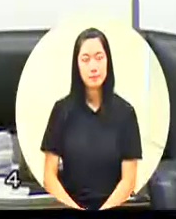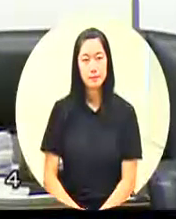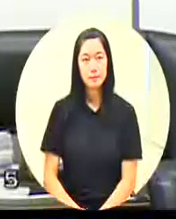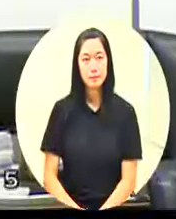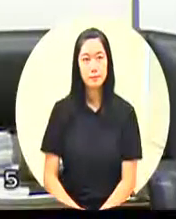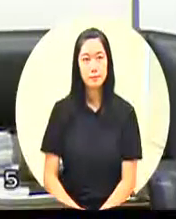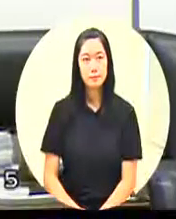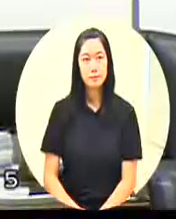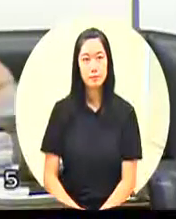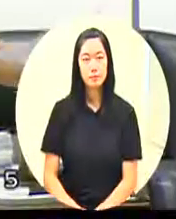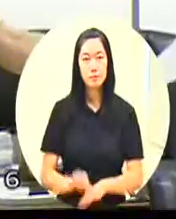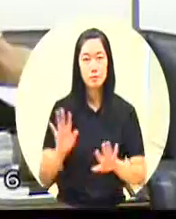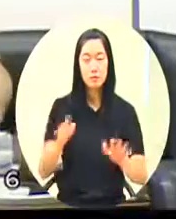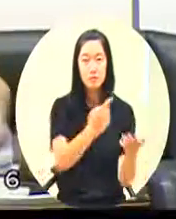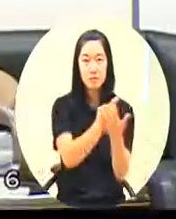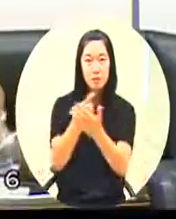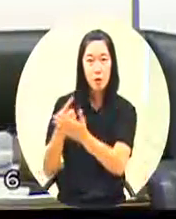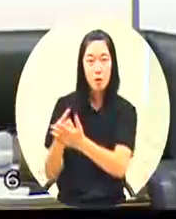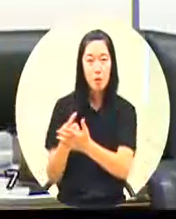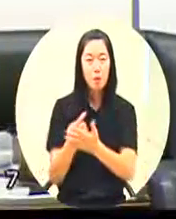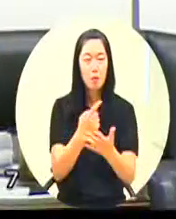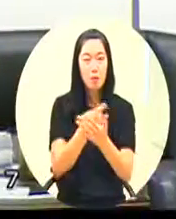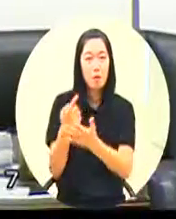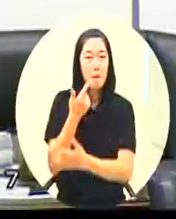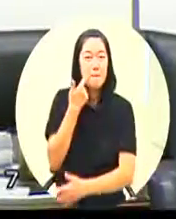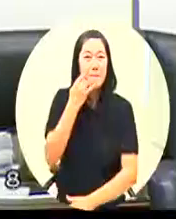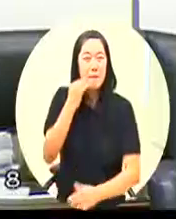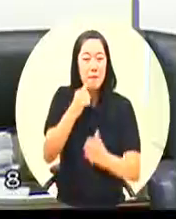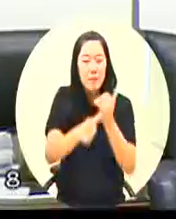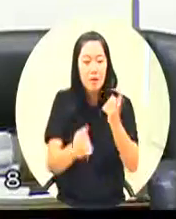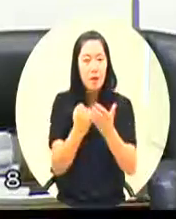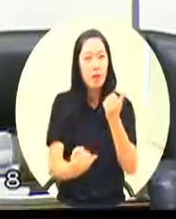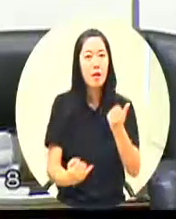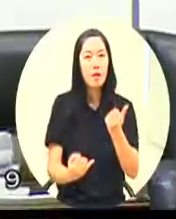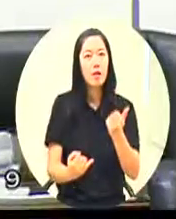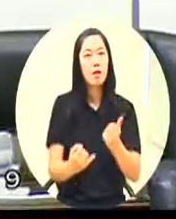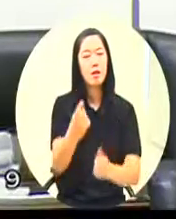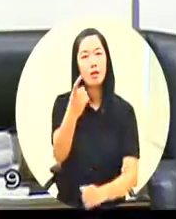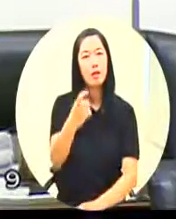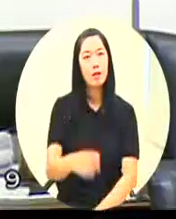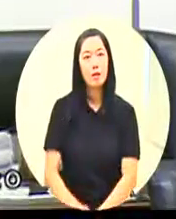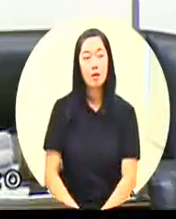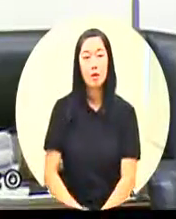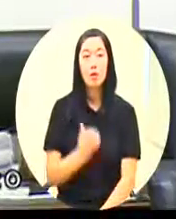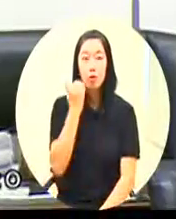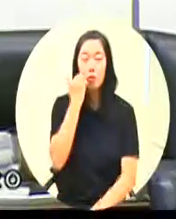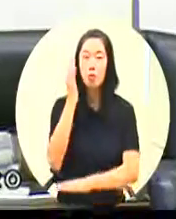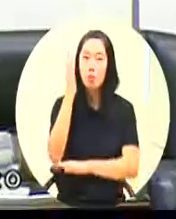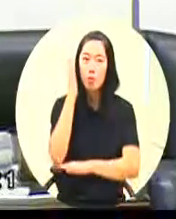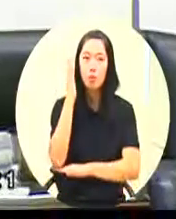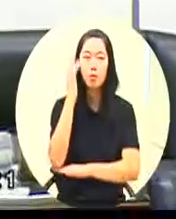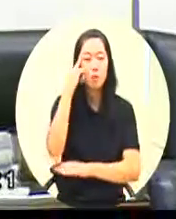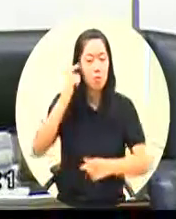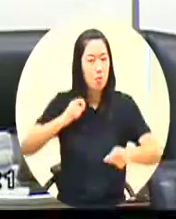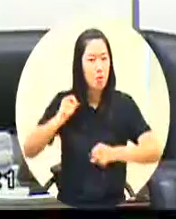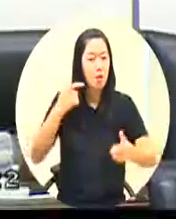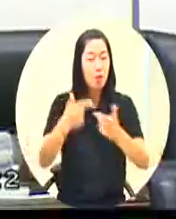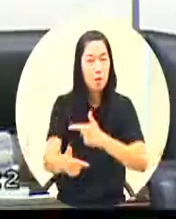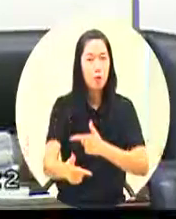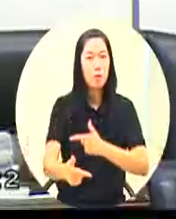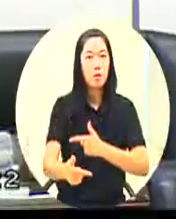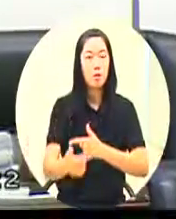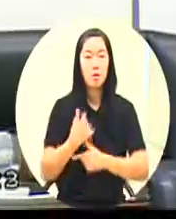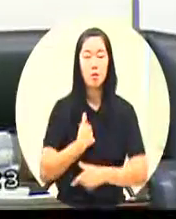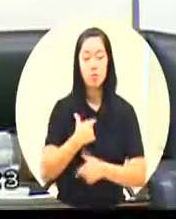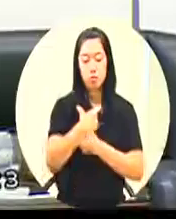在的没有人想生了，不是说你政府鼓励怎样，说你如果政策不理想哦。所以我个人的看法啊，局长请